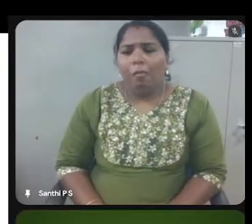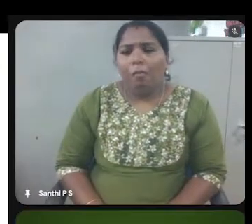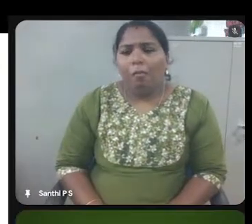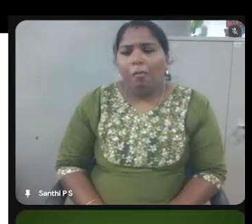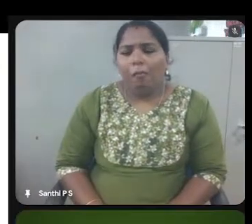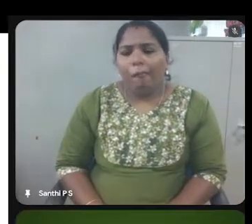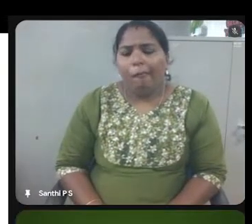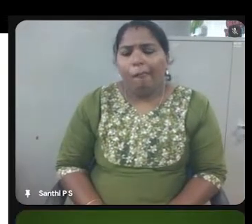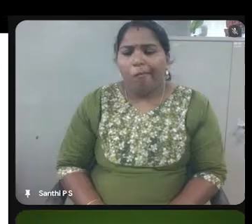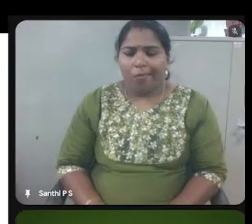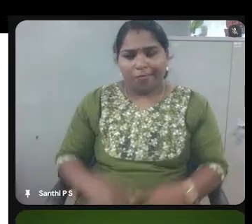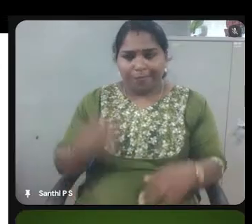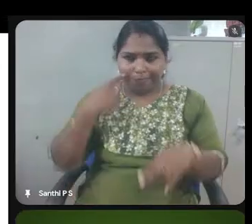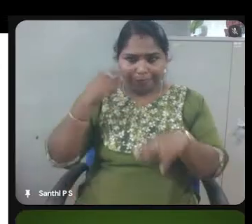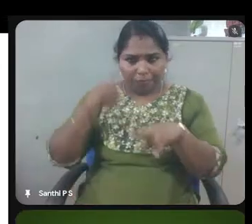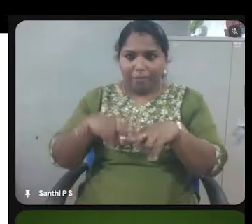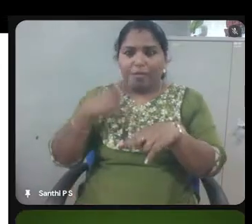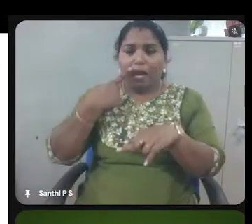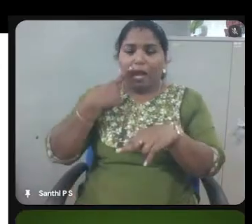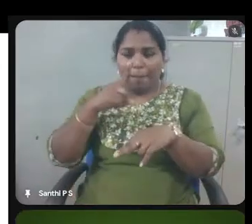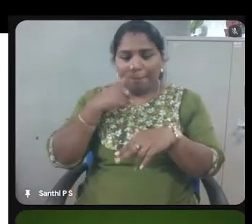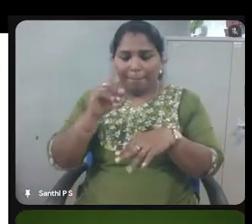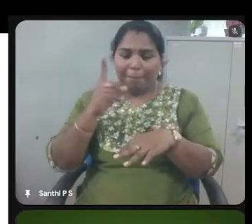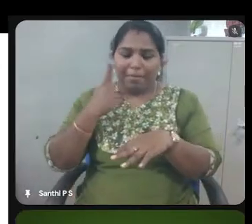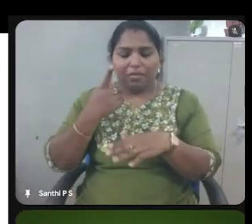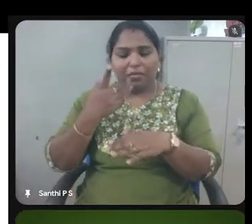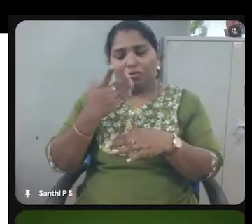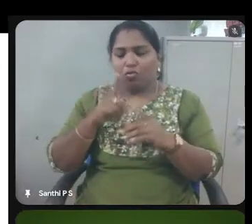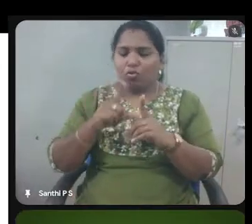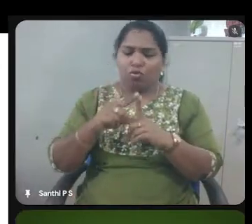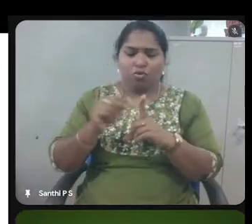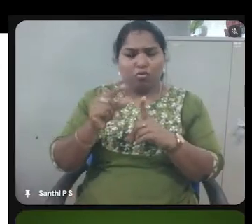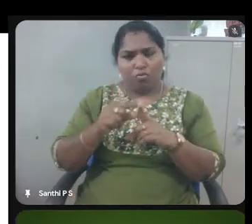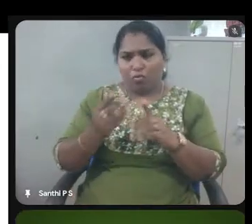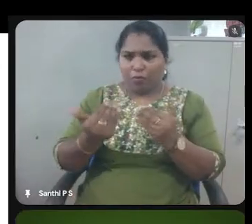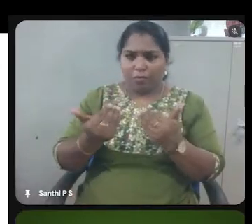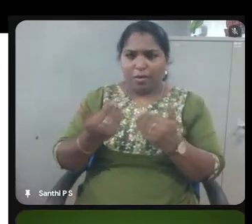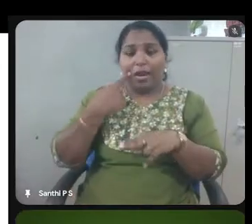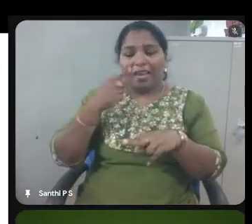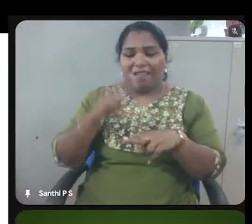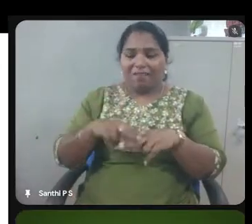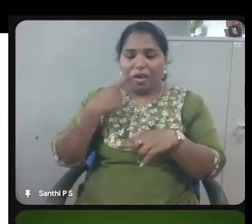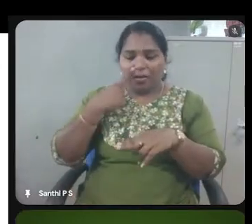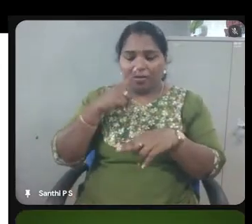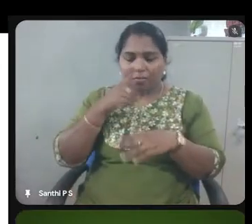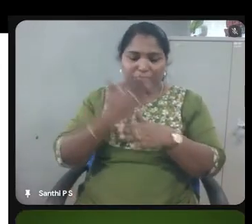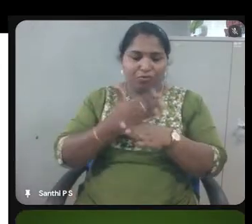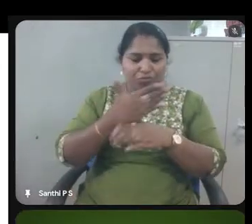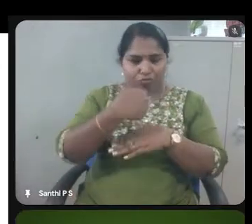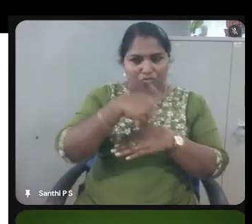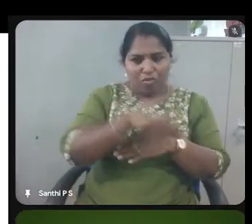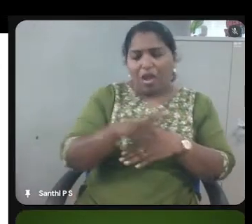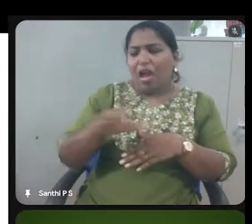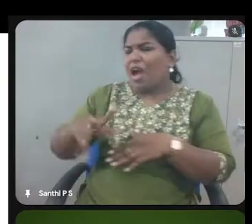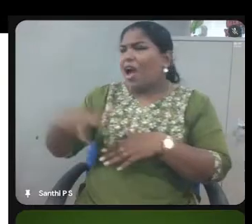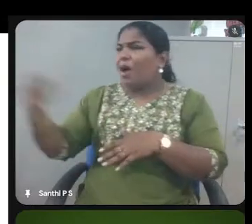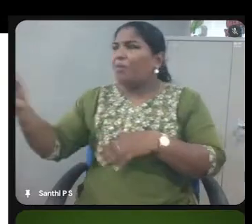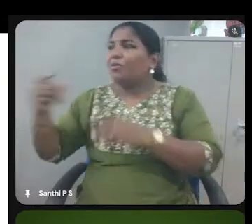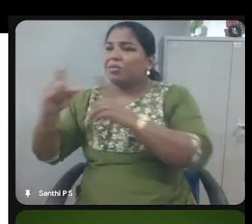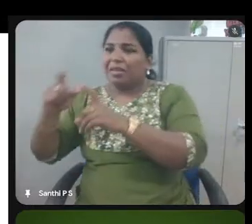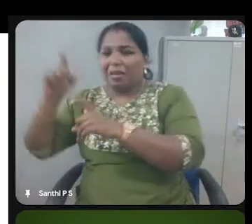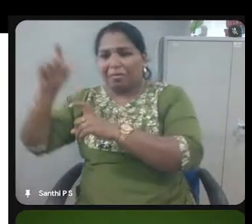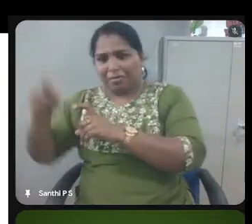ഇത് ഇപ്പൊ ഒരു അമ്മയോ അച്ഛനോ ആണെങ്കിൽ ഇത് ചെയ്യാൻ പറ്റും. ഇപ്പൊ ഒരു കെയർ ഗിവർ, ഒരു പുറത്തുള്ള ഒരാളെ കുട്ടിയെ നോക്കാൻ വെച്ച് ഒരു ജോലിക്ക്